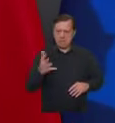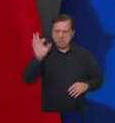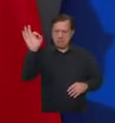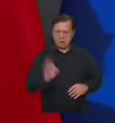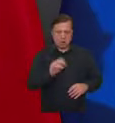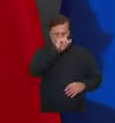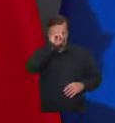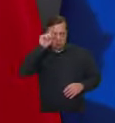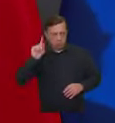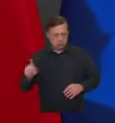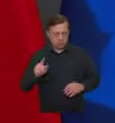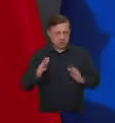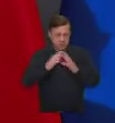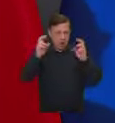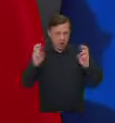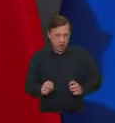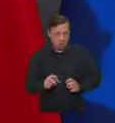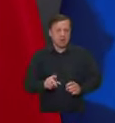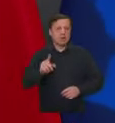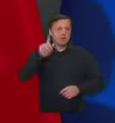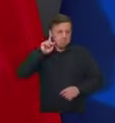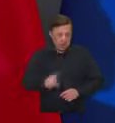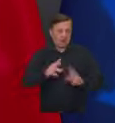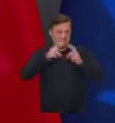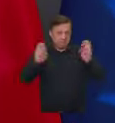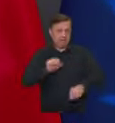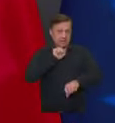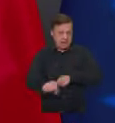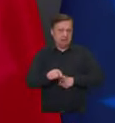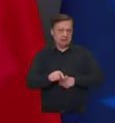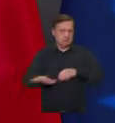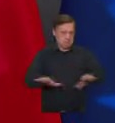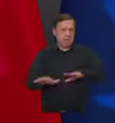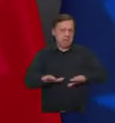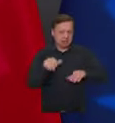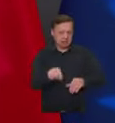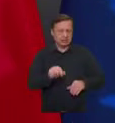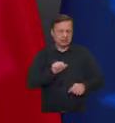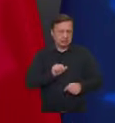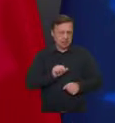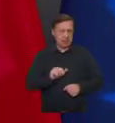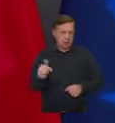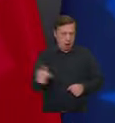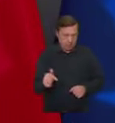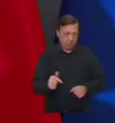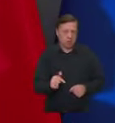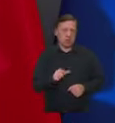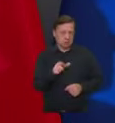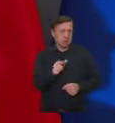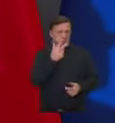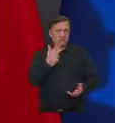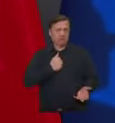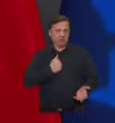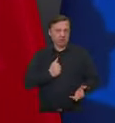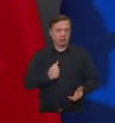99,5% osób w kwarantannie zachowuje tę kwarantannę i jest w miejscu, w której powinni przebywać, to pokazuje,